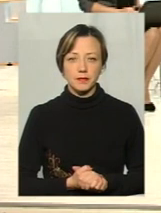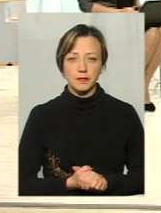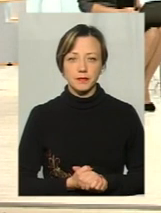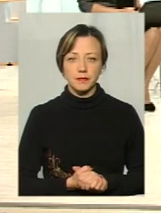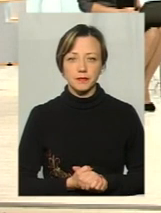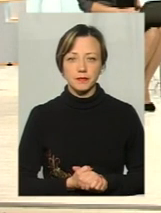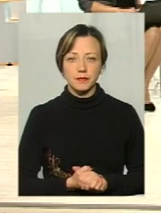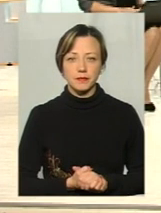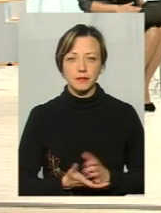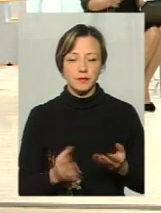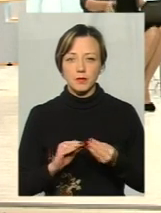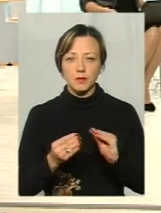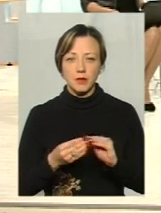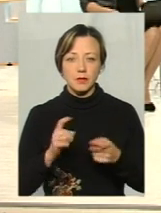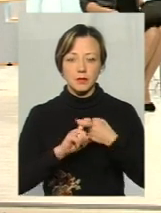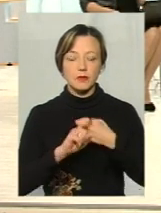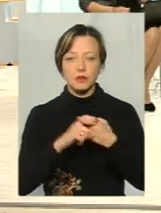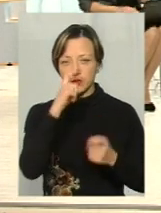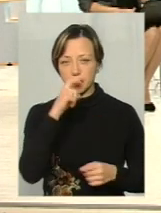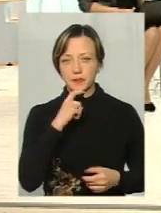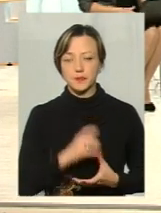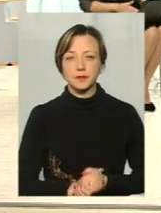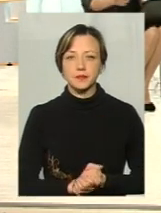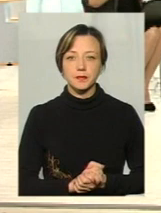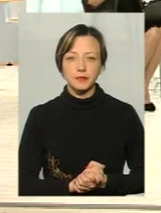Напевно, якісь у нас... Незрозумілі